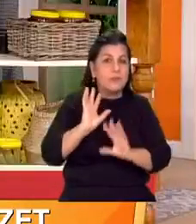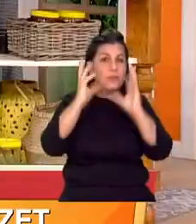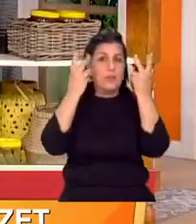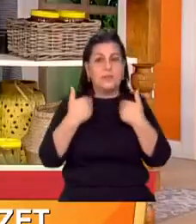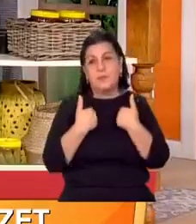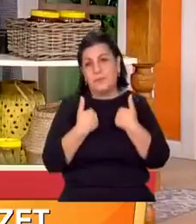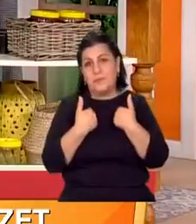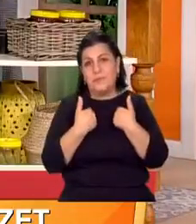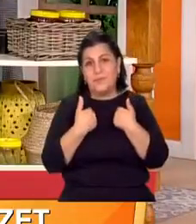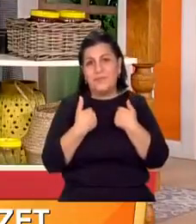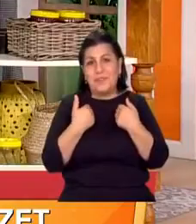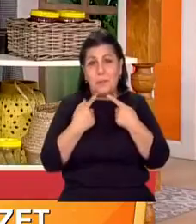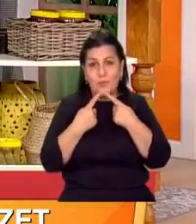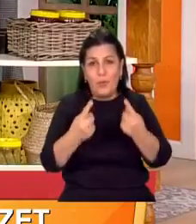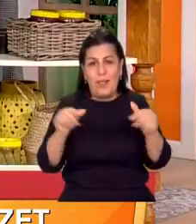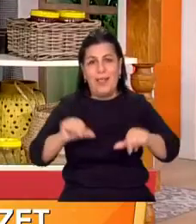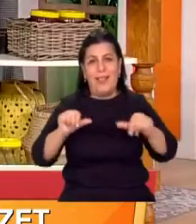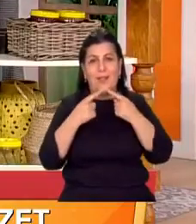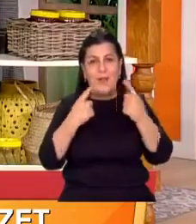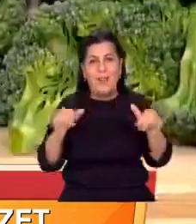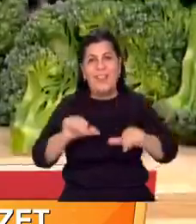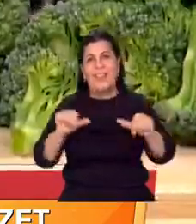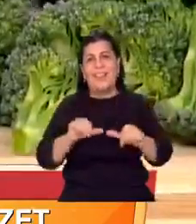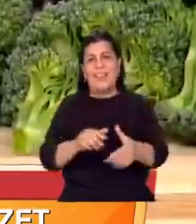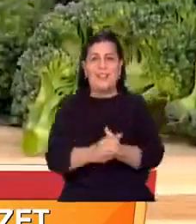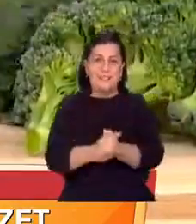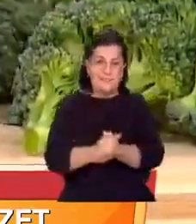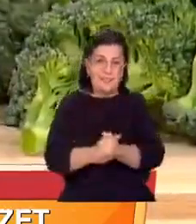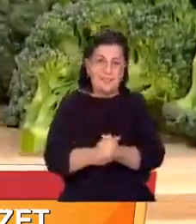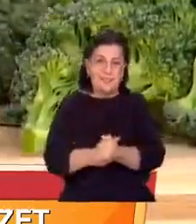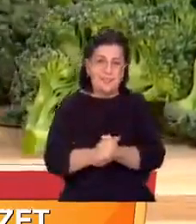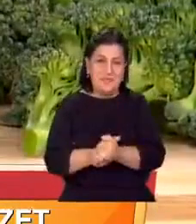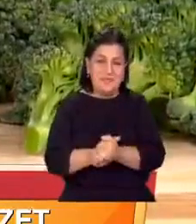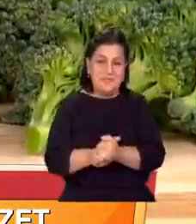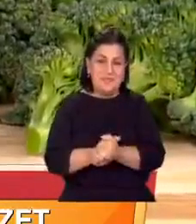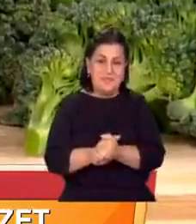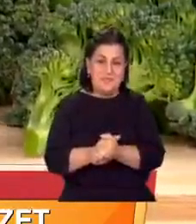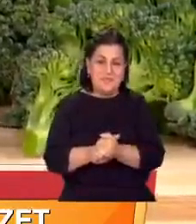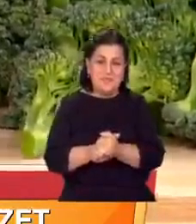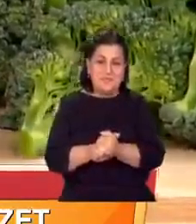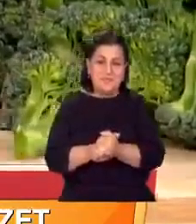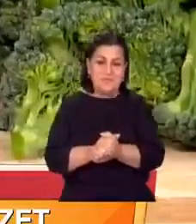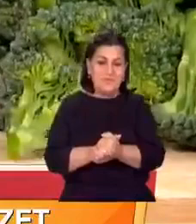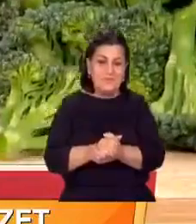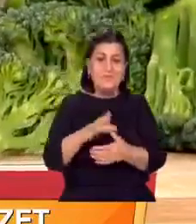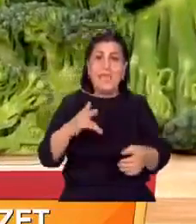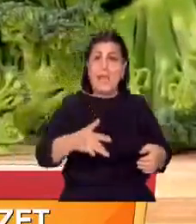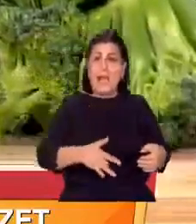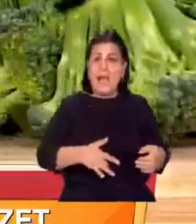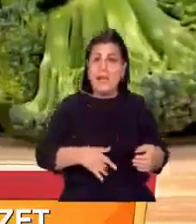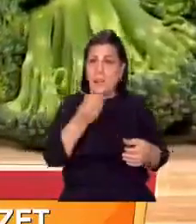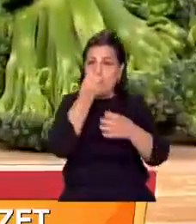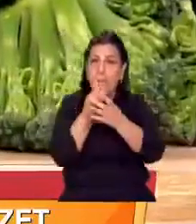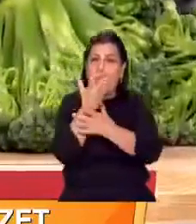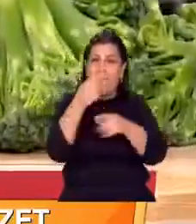fazla civata mı bu da siz söyleyebilir mi Bak şimdi şöyle Bu arada karnabahar